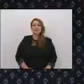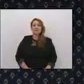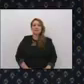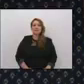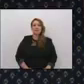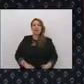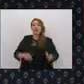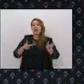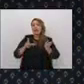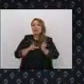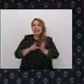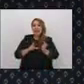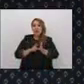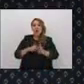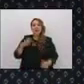المرسوم التنفيذي